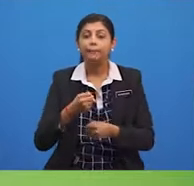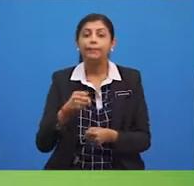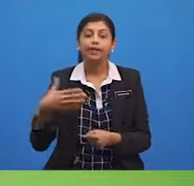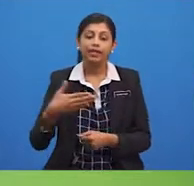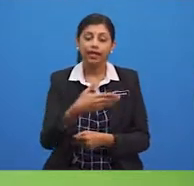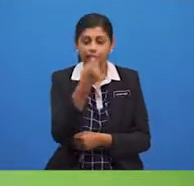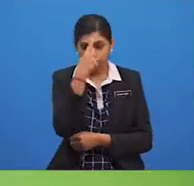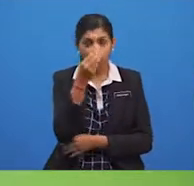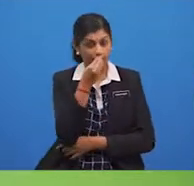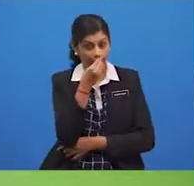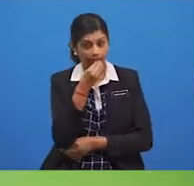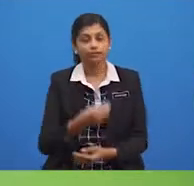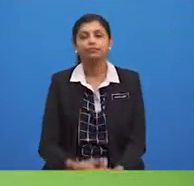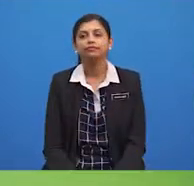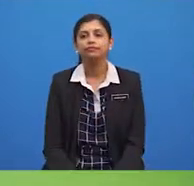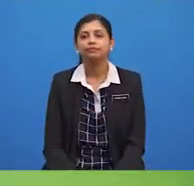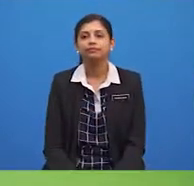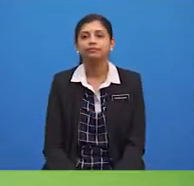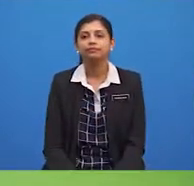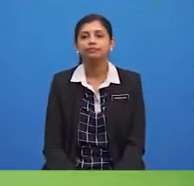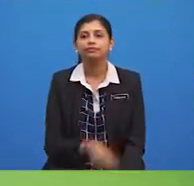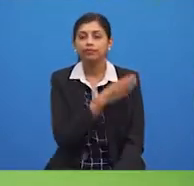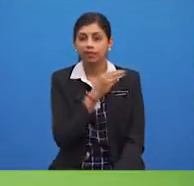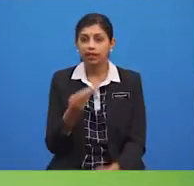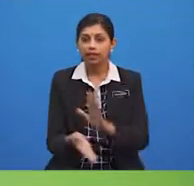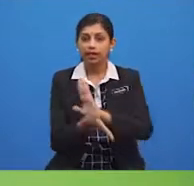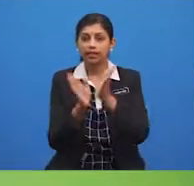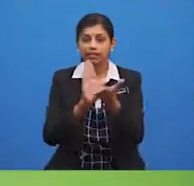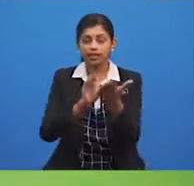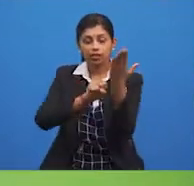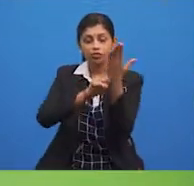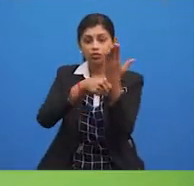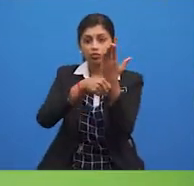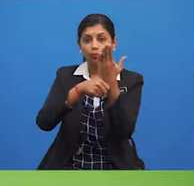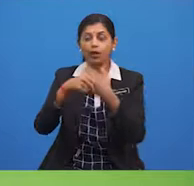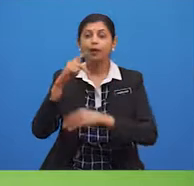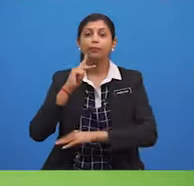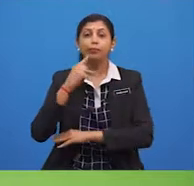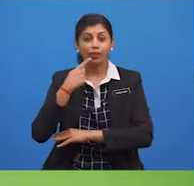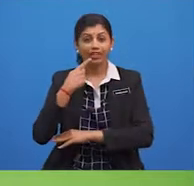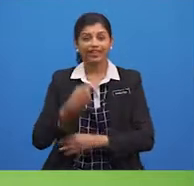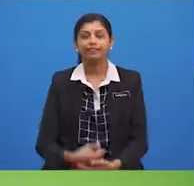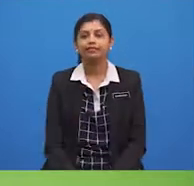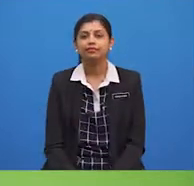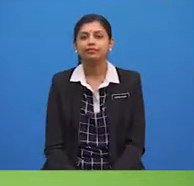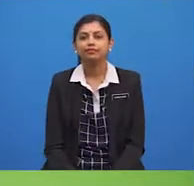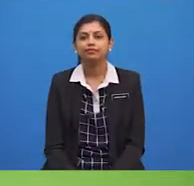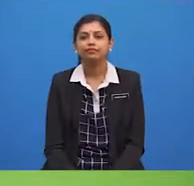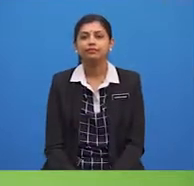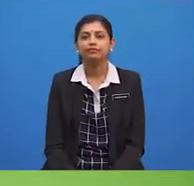sendiri dan dijadikan sebagai sumber protein untuk penduduk.